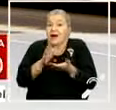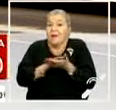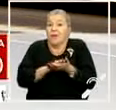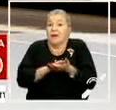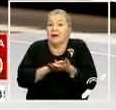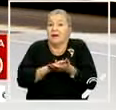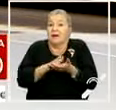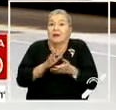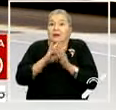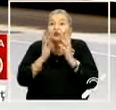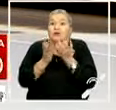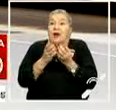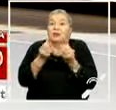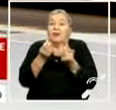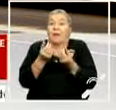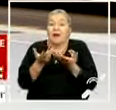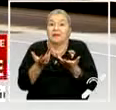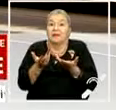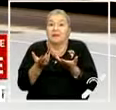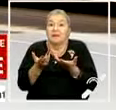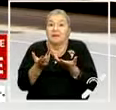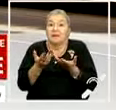lei. Ce variante se iau în lucru?